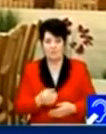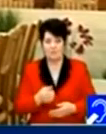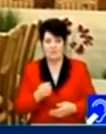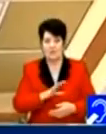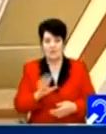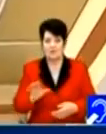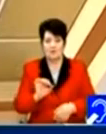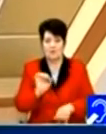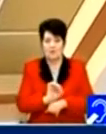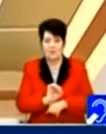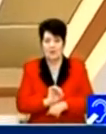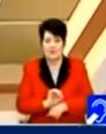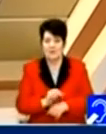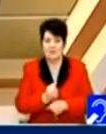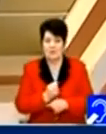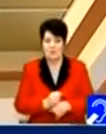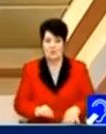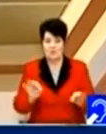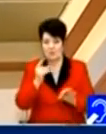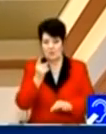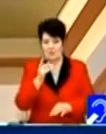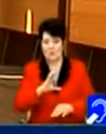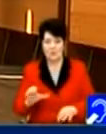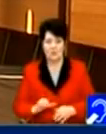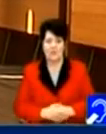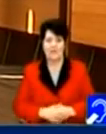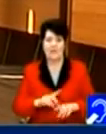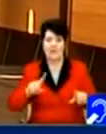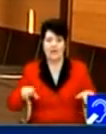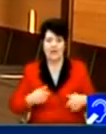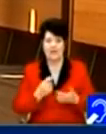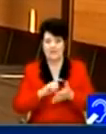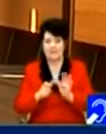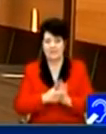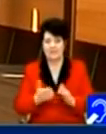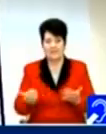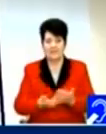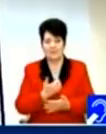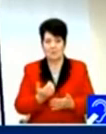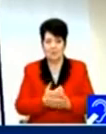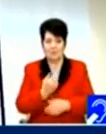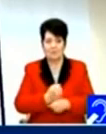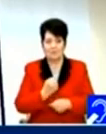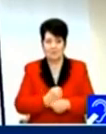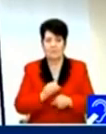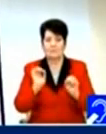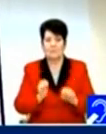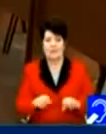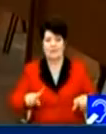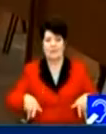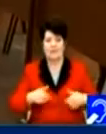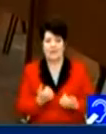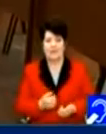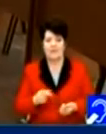pentru o secundă. Lucrările de reamenajare a sediului au permis crearea unor spații multifuncționale unde se poate crea ambianța